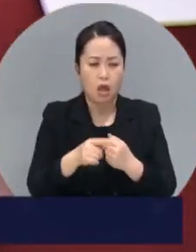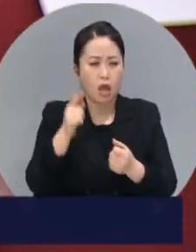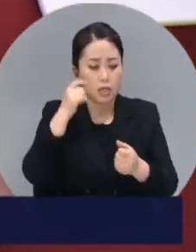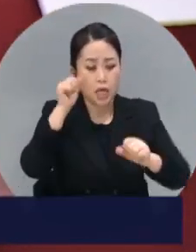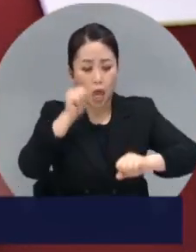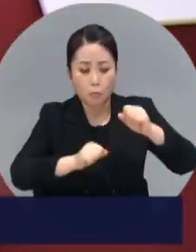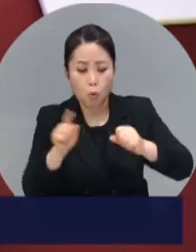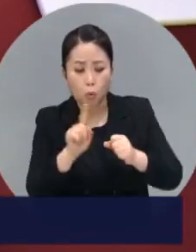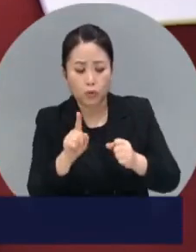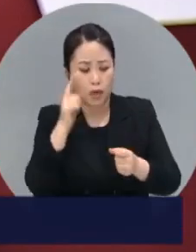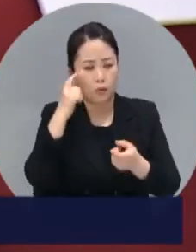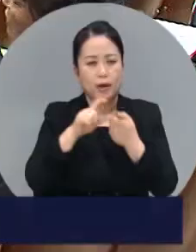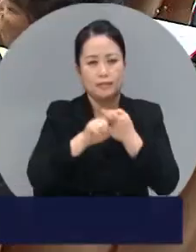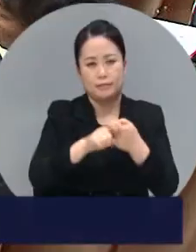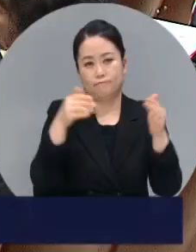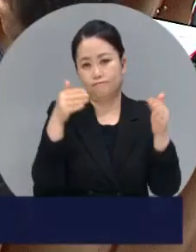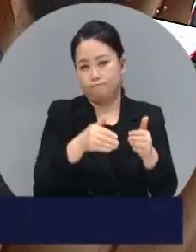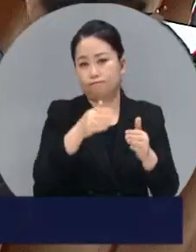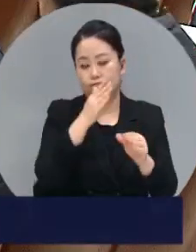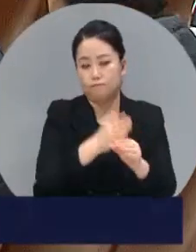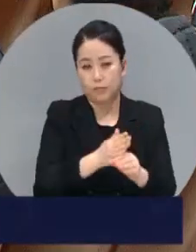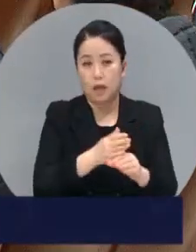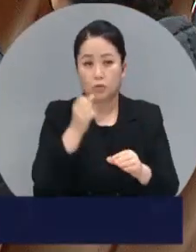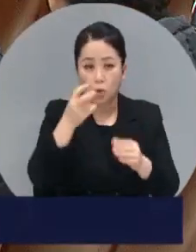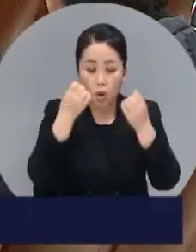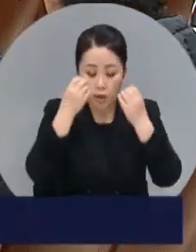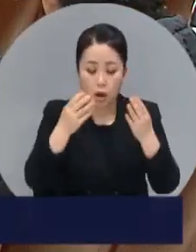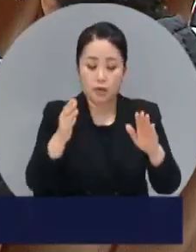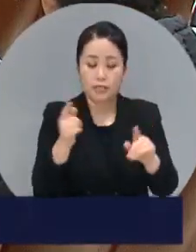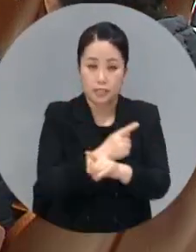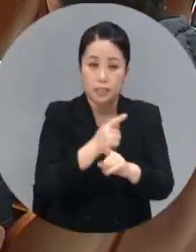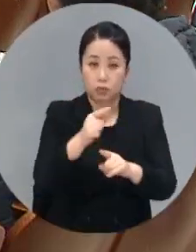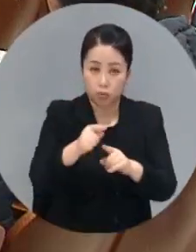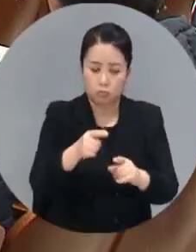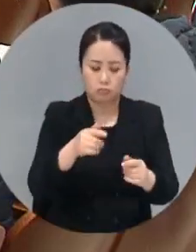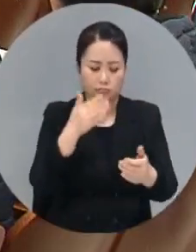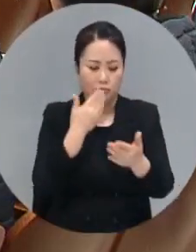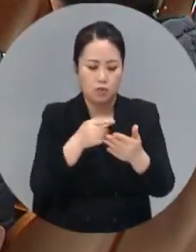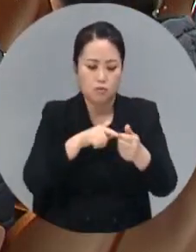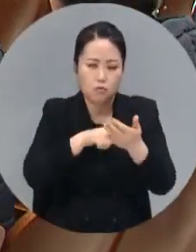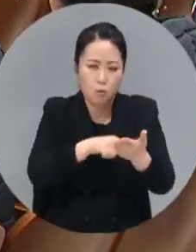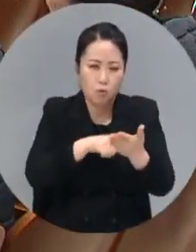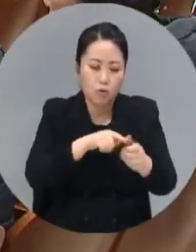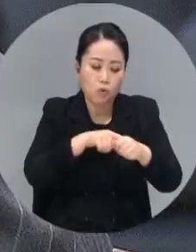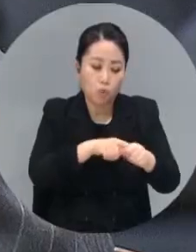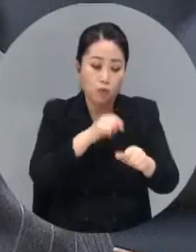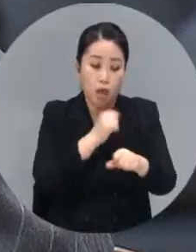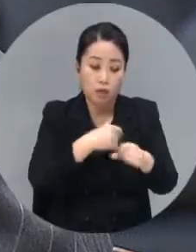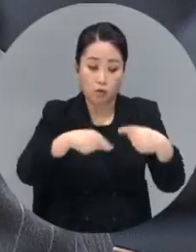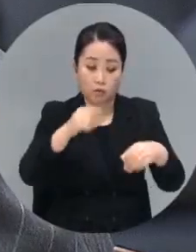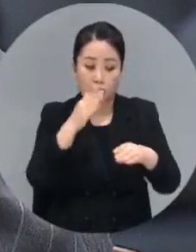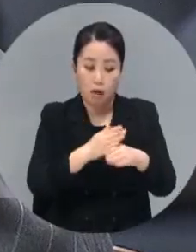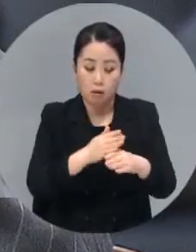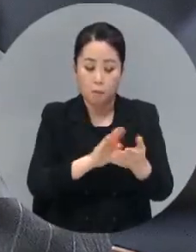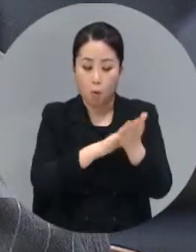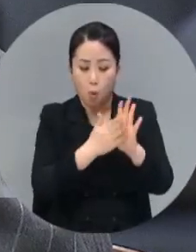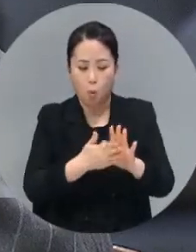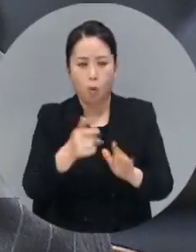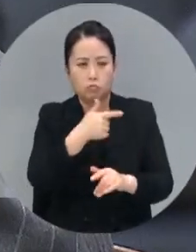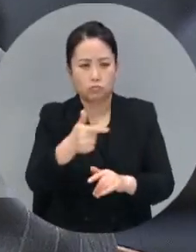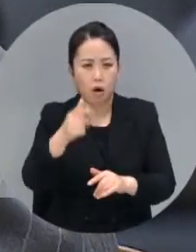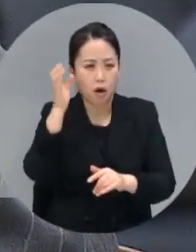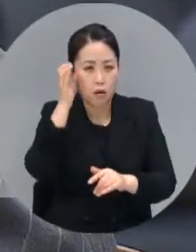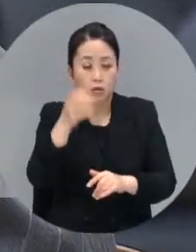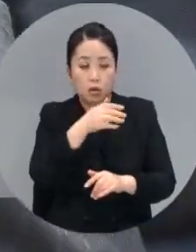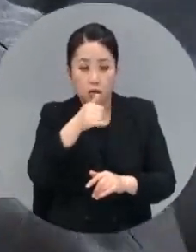모아집니다. 혁신 요구에 당이 변화하는 모습을 보이고 있다는 측면에선 긍정적이지만 변화가 클수록 공천 과정에서